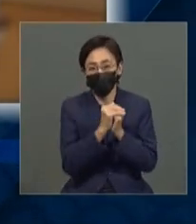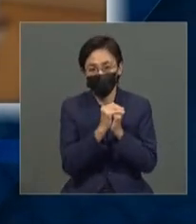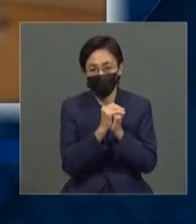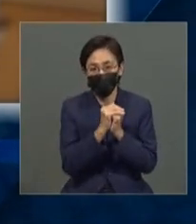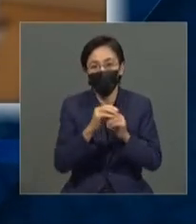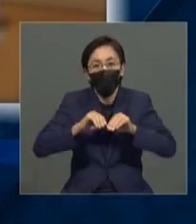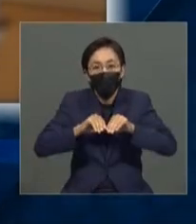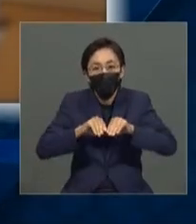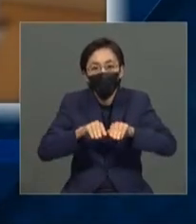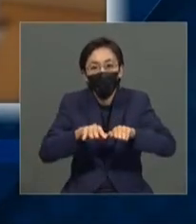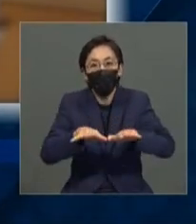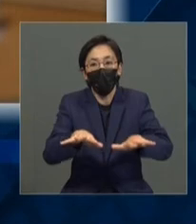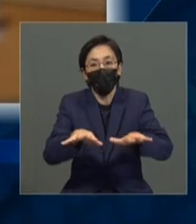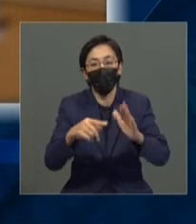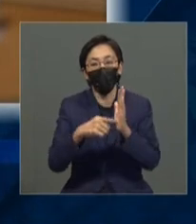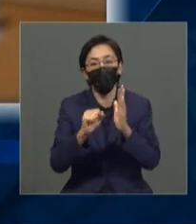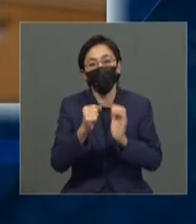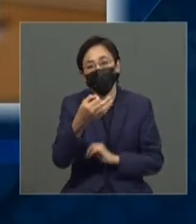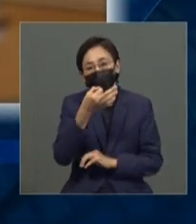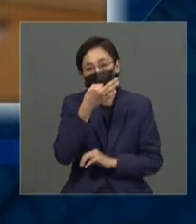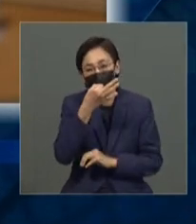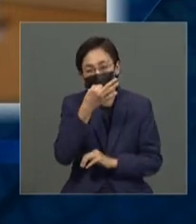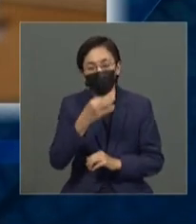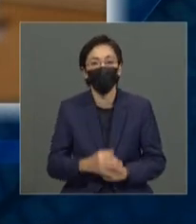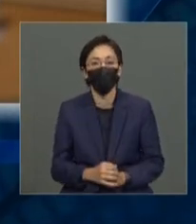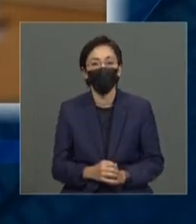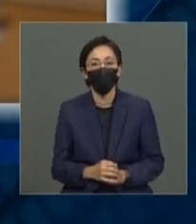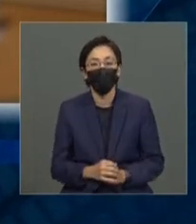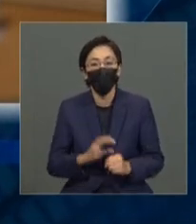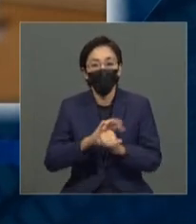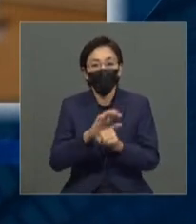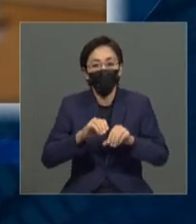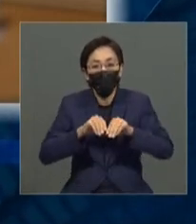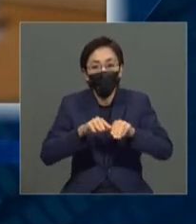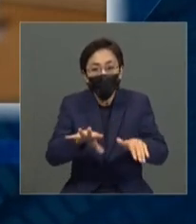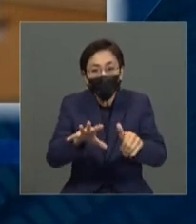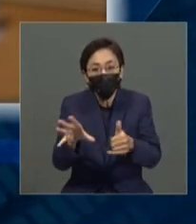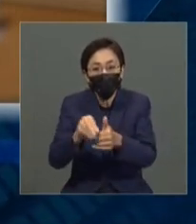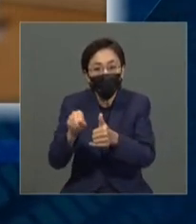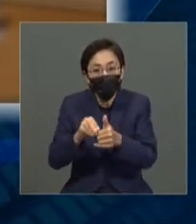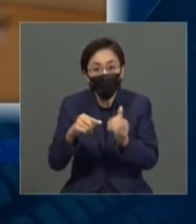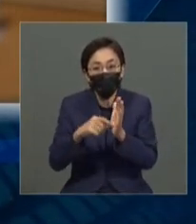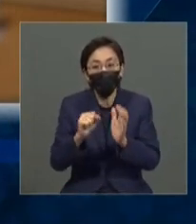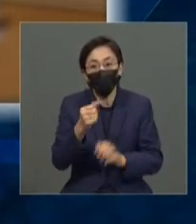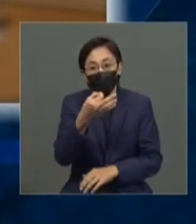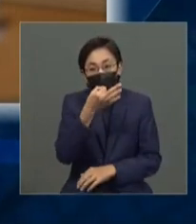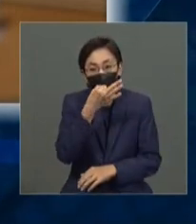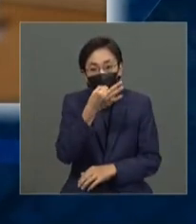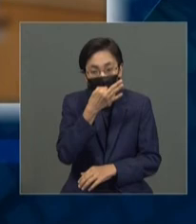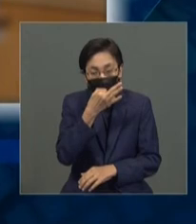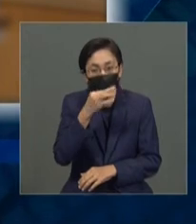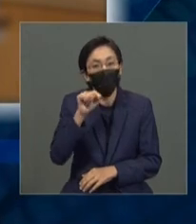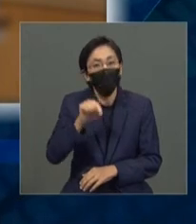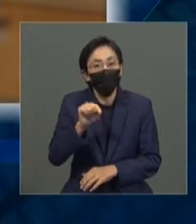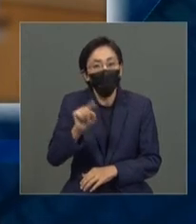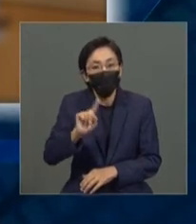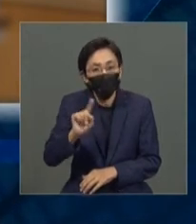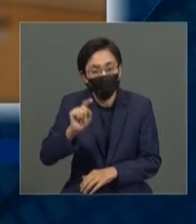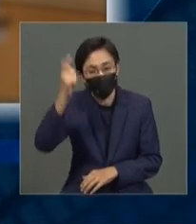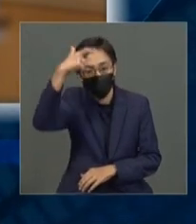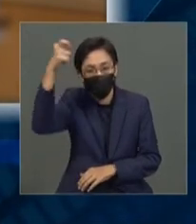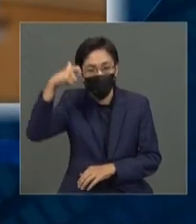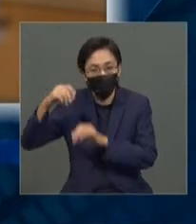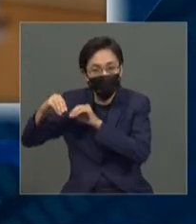ระบาดที่สมุทรสาครสายพันธุ์ที่ระบาดที่สมุทรสาครเนี่ยนะครับเป็นสายพันธุ์ที่ได้มาจากพม่า